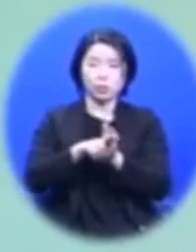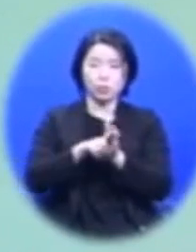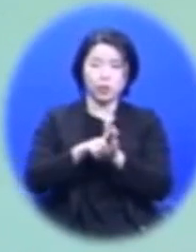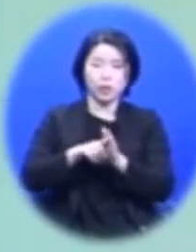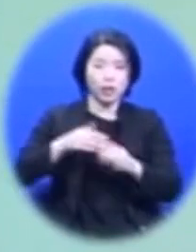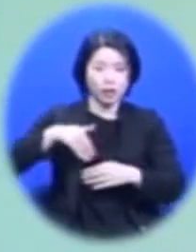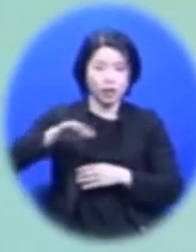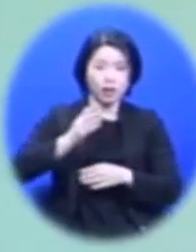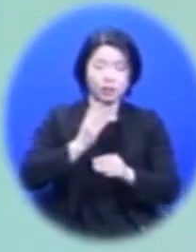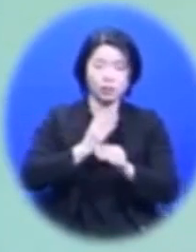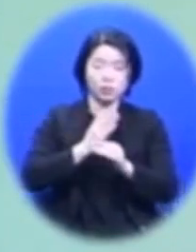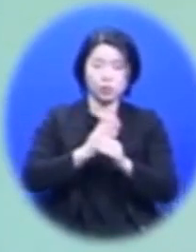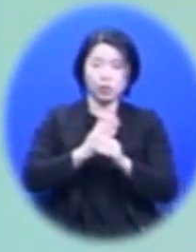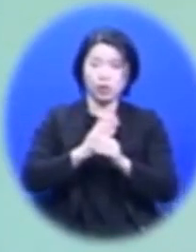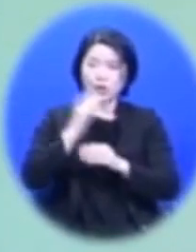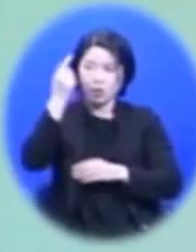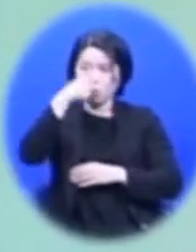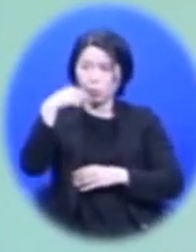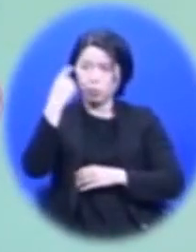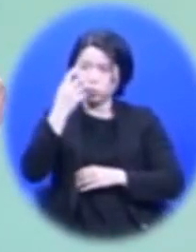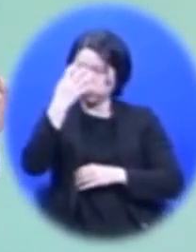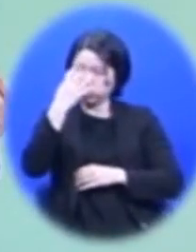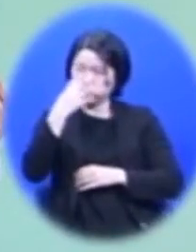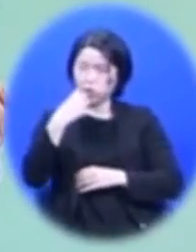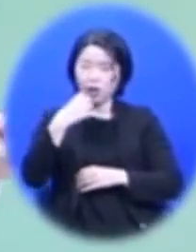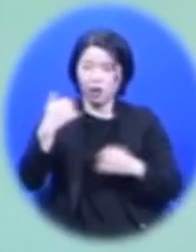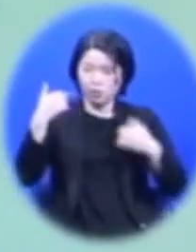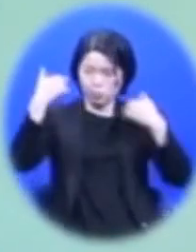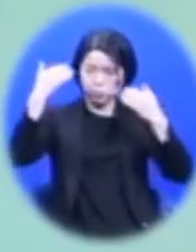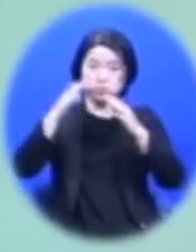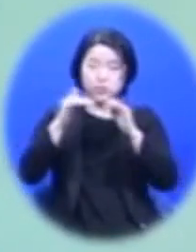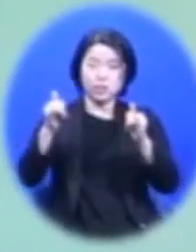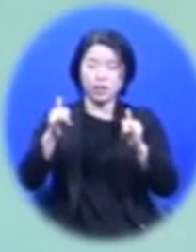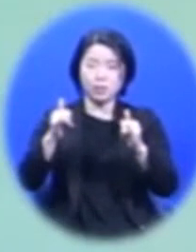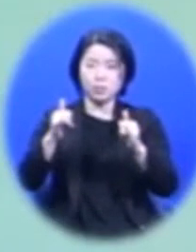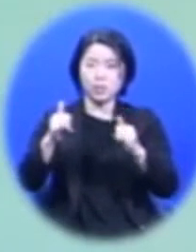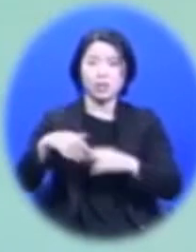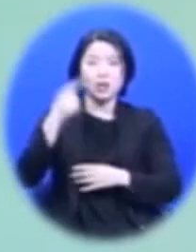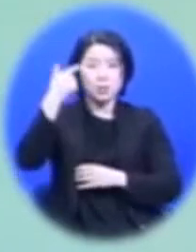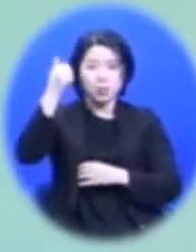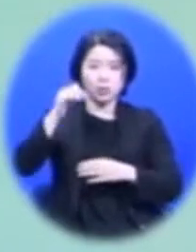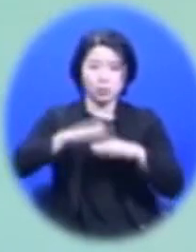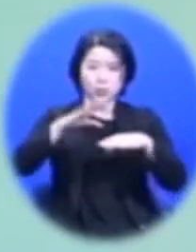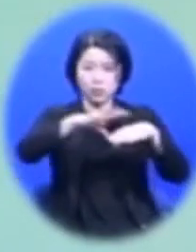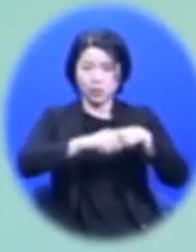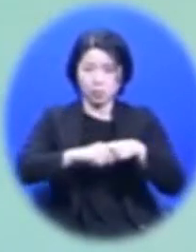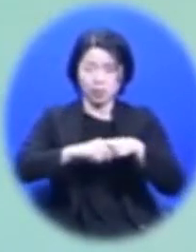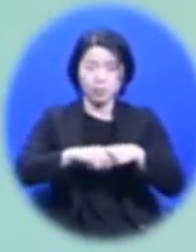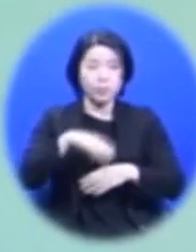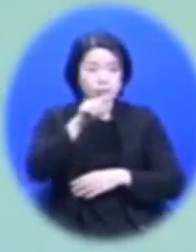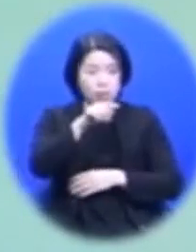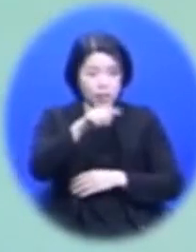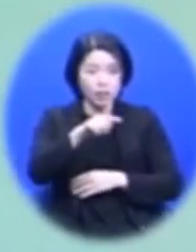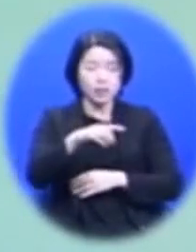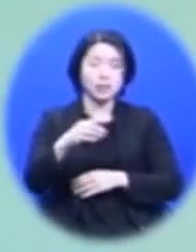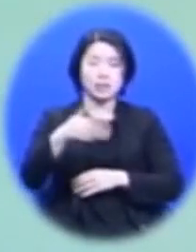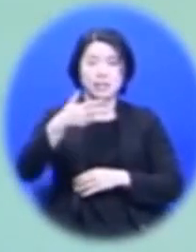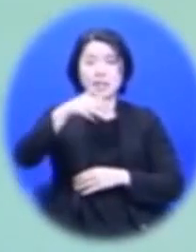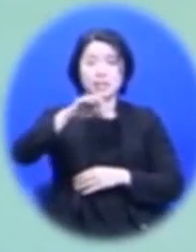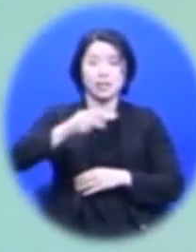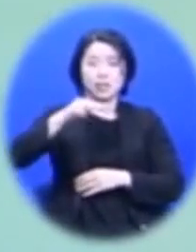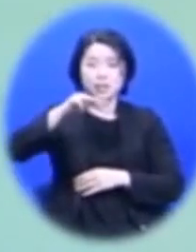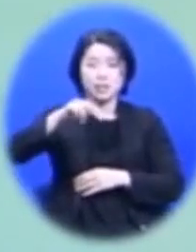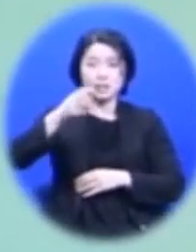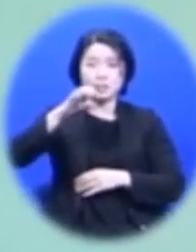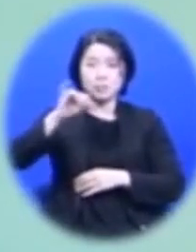생긴 거한이 이 찰스 피니의 손을 붙잡더랍니다. 그러면서 당신이 찰스 피니요? 라고